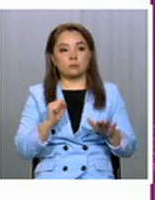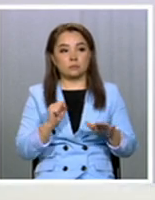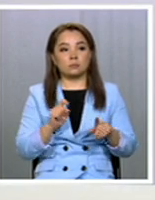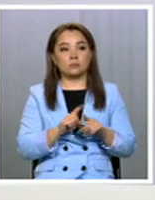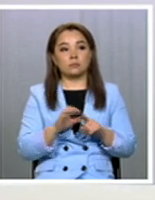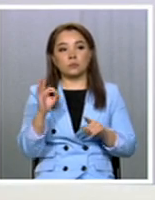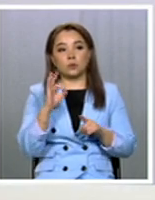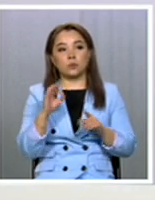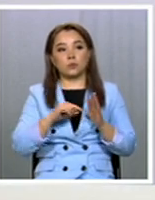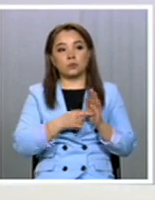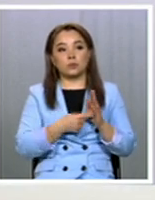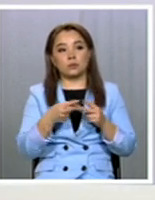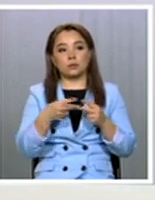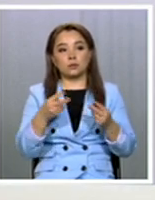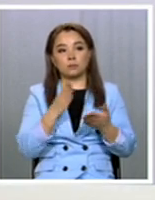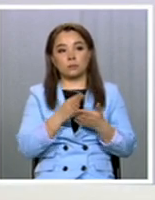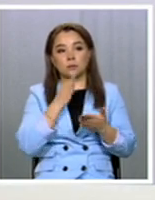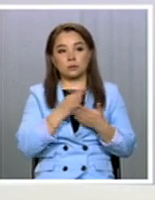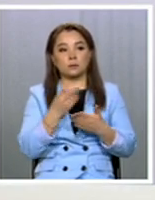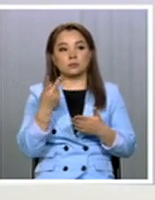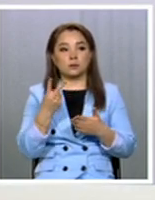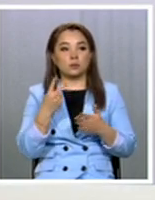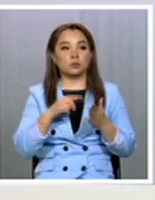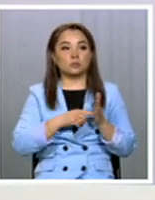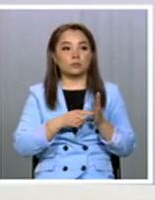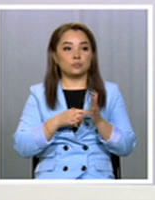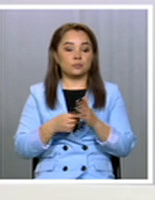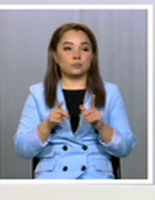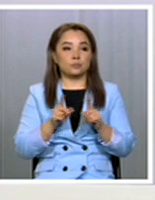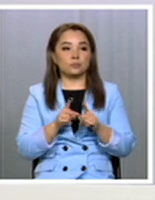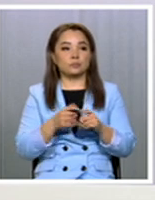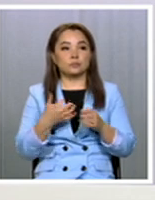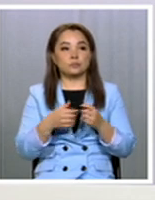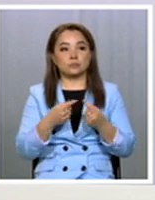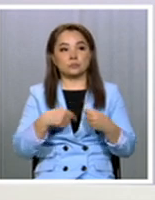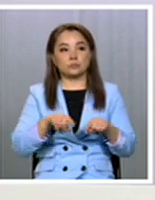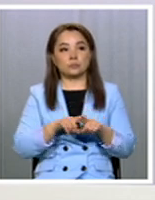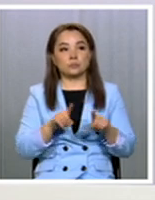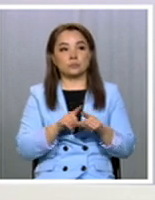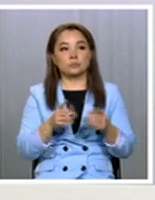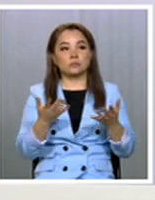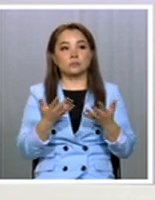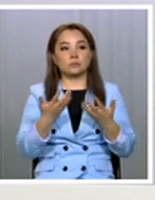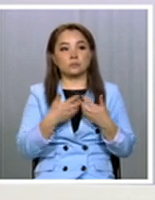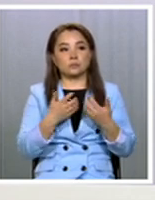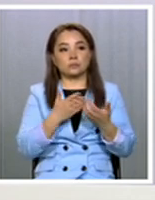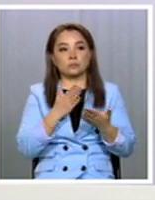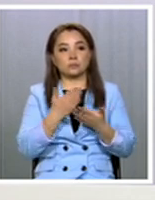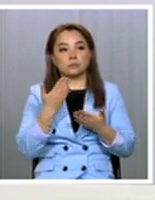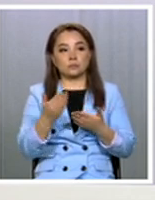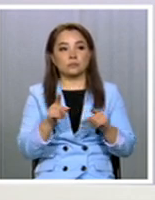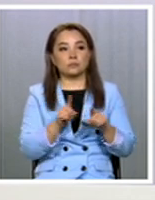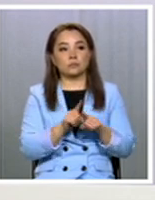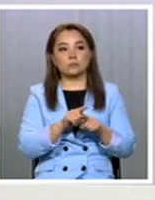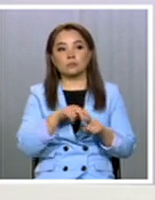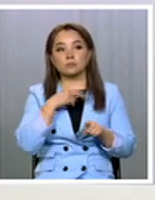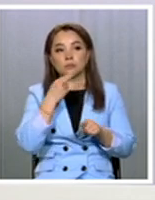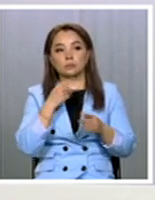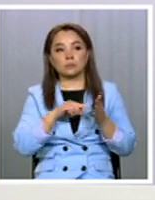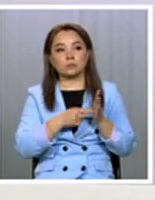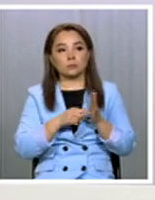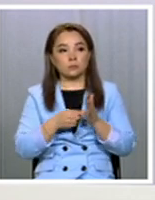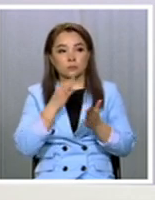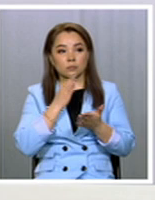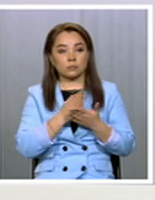болады. Енді екі нүктенің ара қашықтығын қалай есептейміз? Координаттармен берілген екі нүктені қарастырайық. А